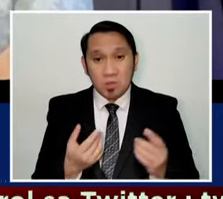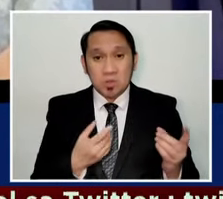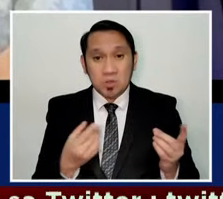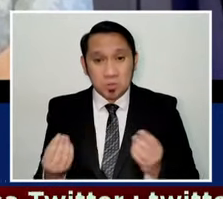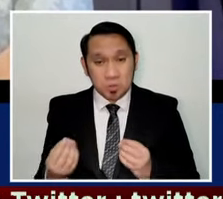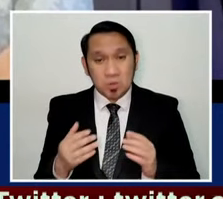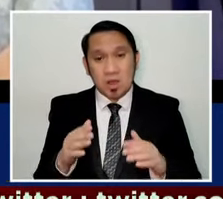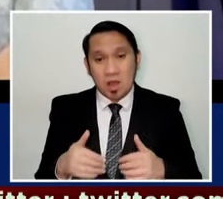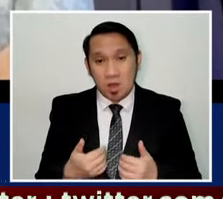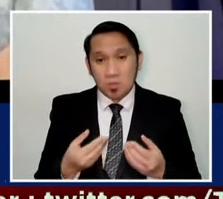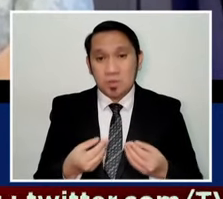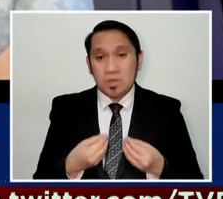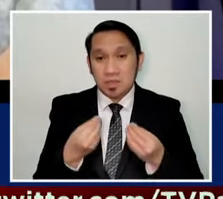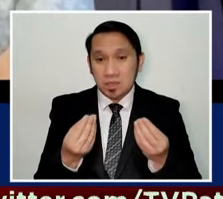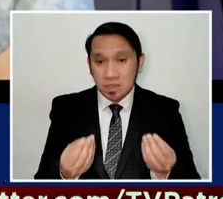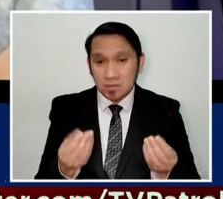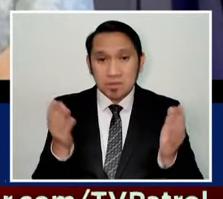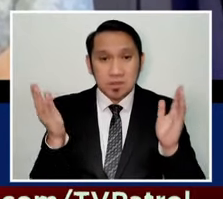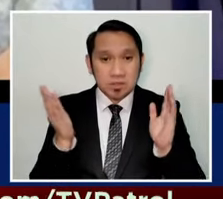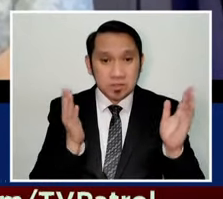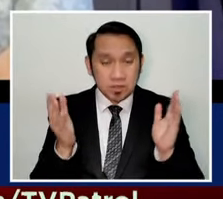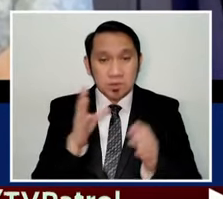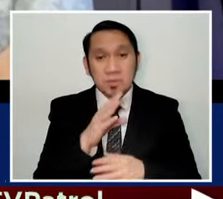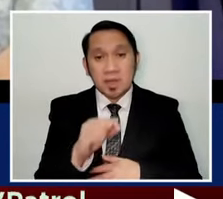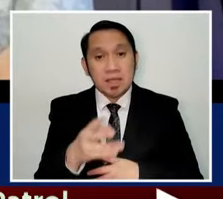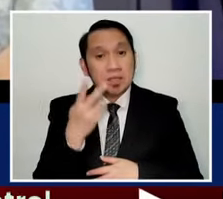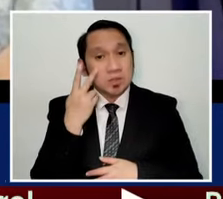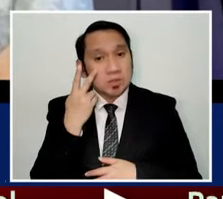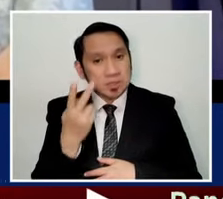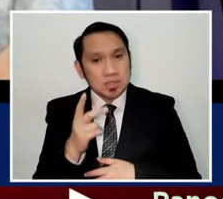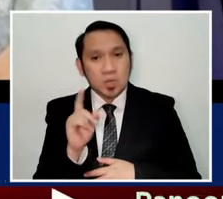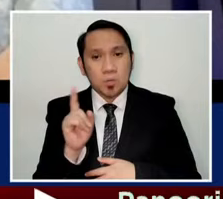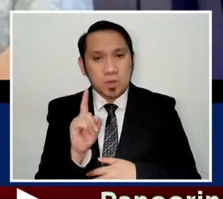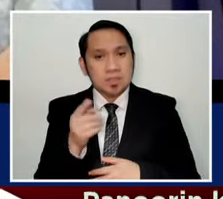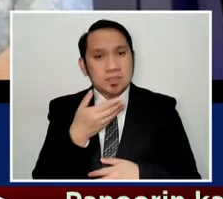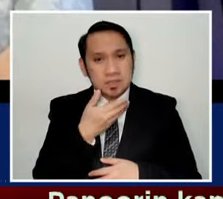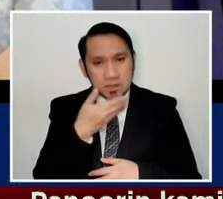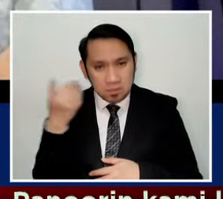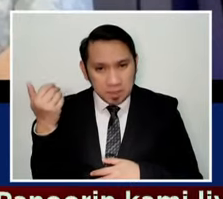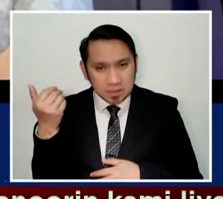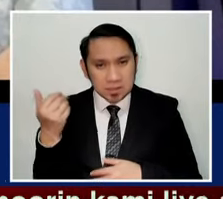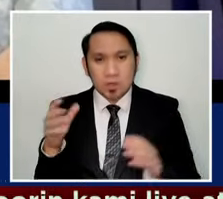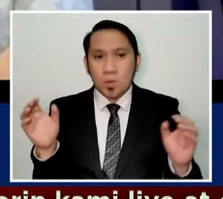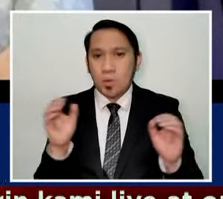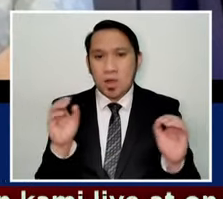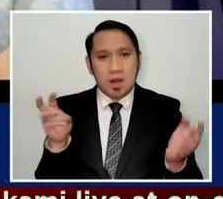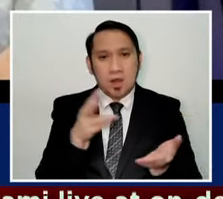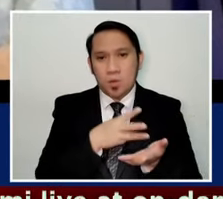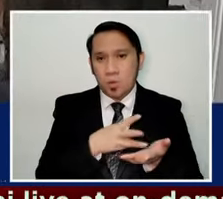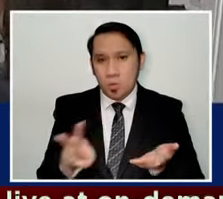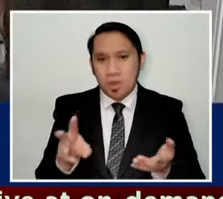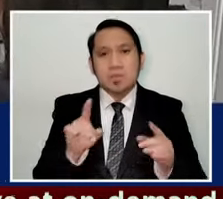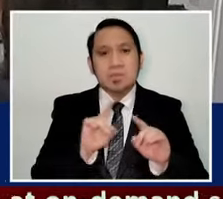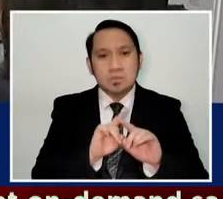the service, and then makita natin ano ang pinaka-efficient. Walang sayang pero mas malaki yung